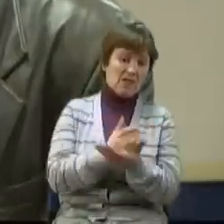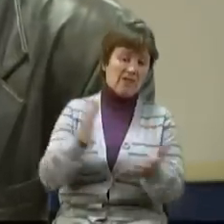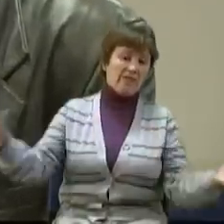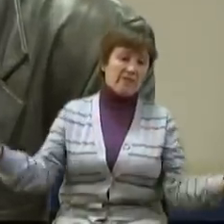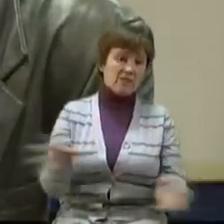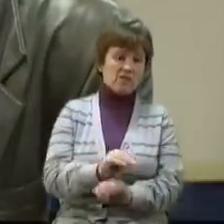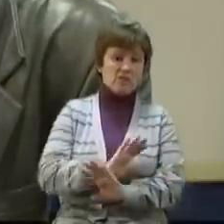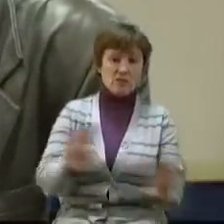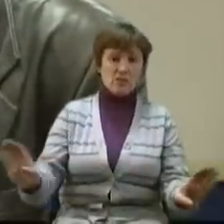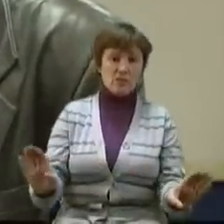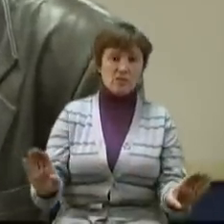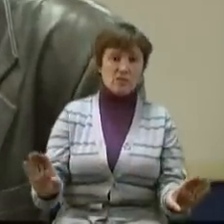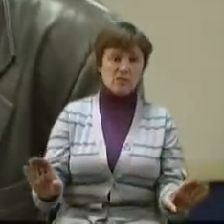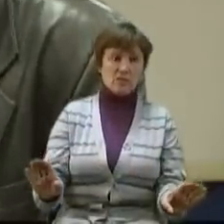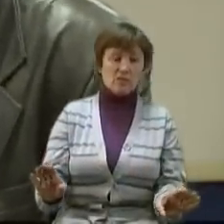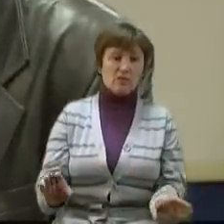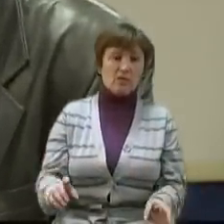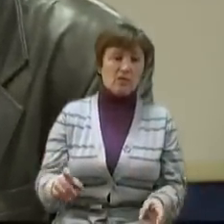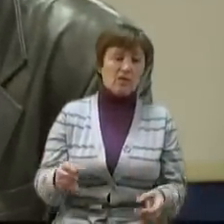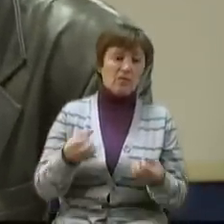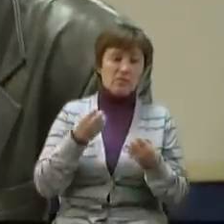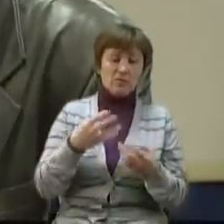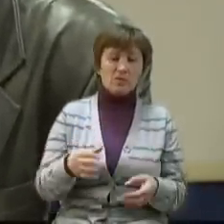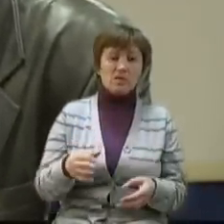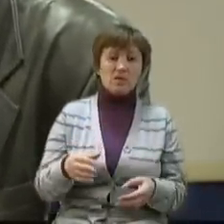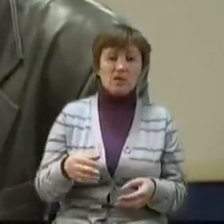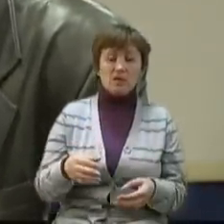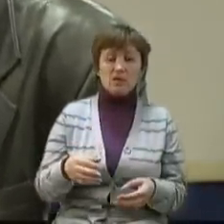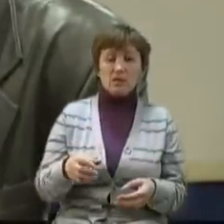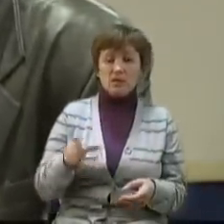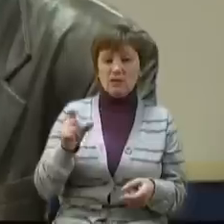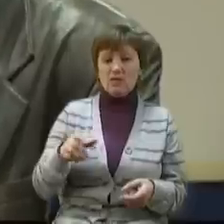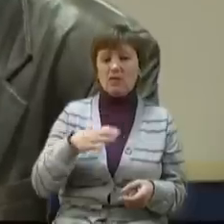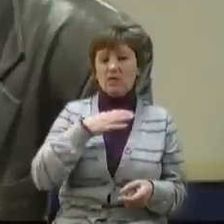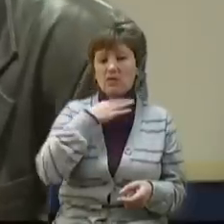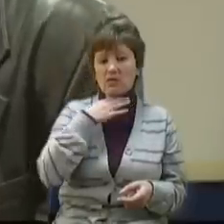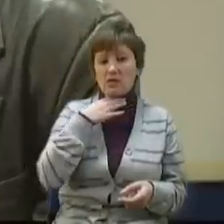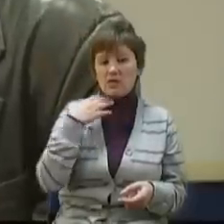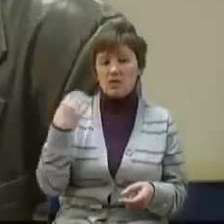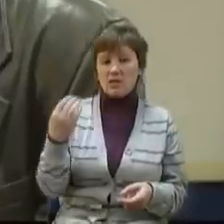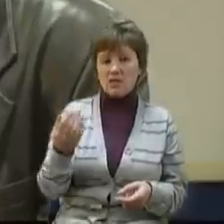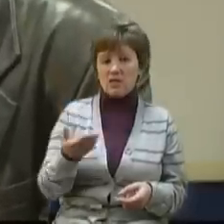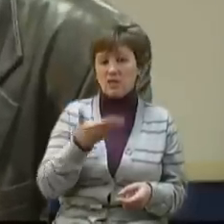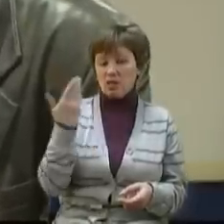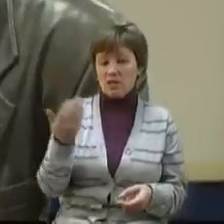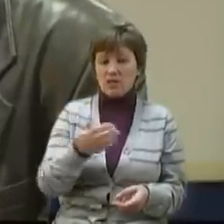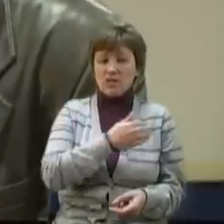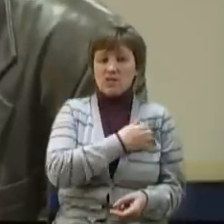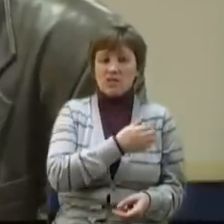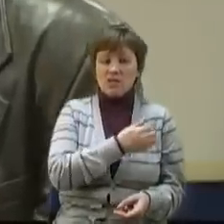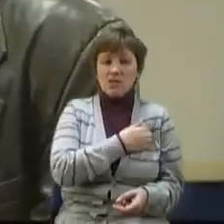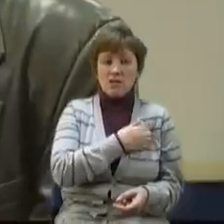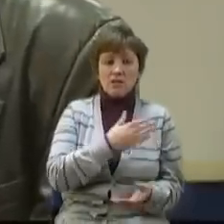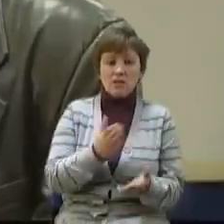уже спасены. И вы просто отбиваете у людей желание как бы